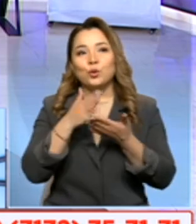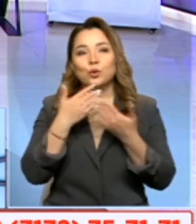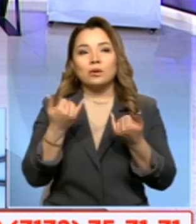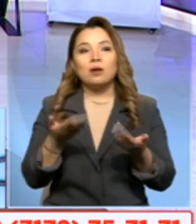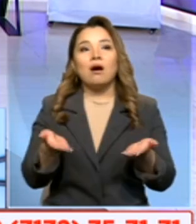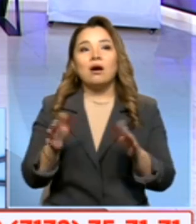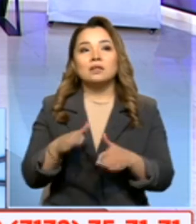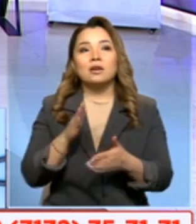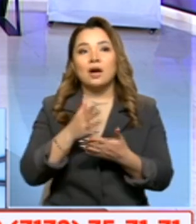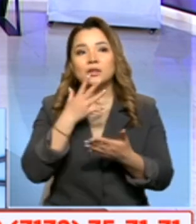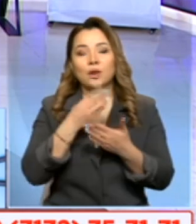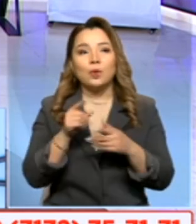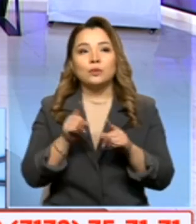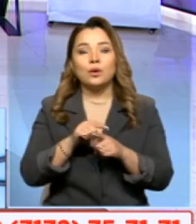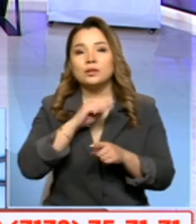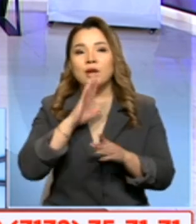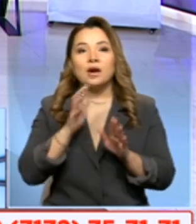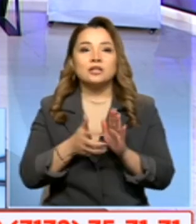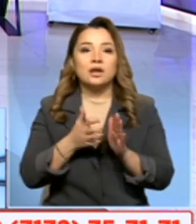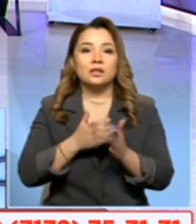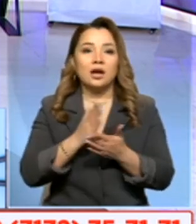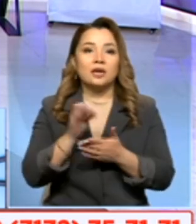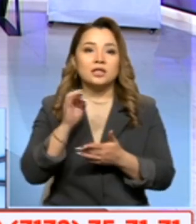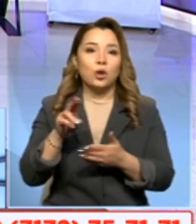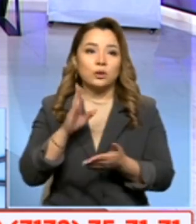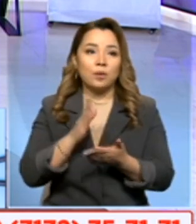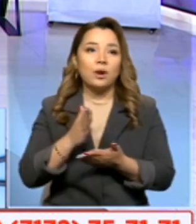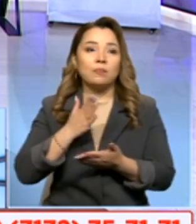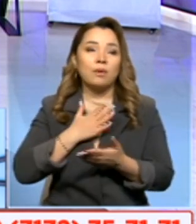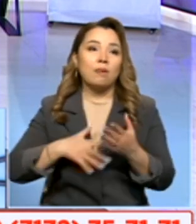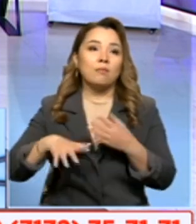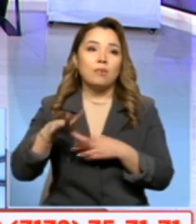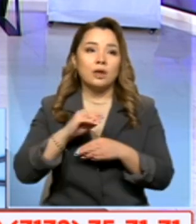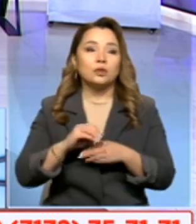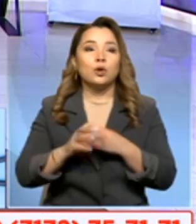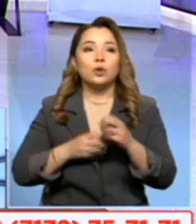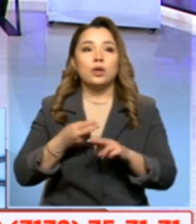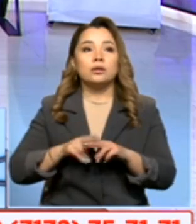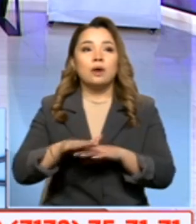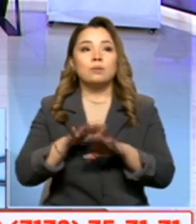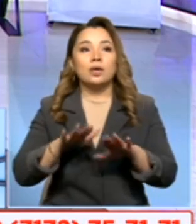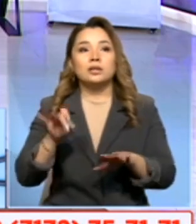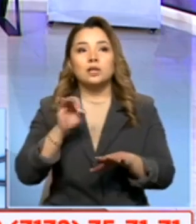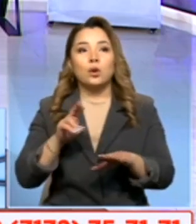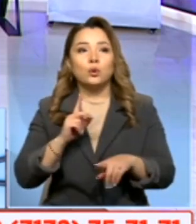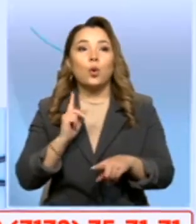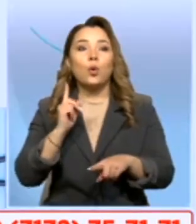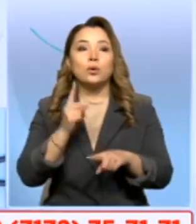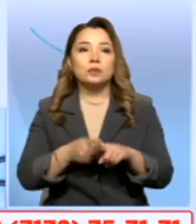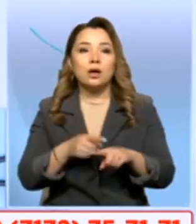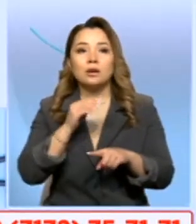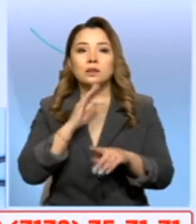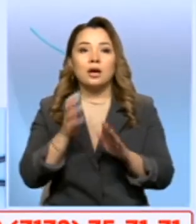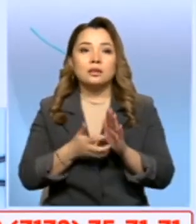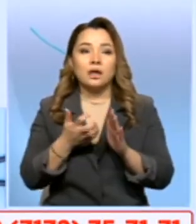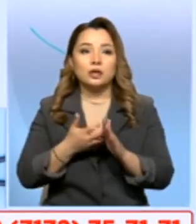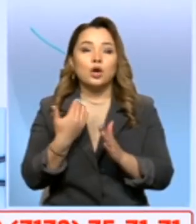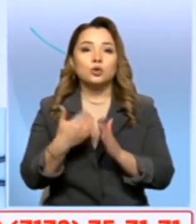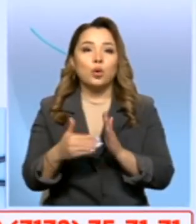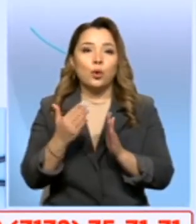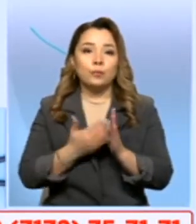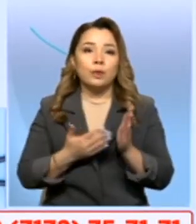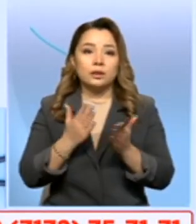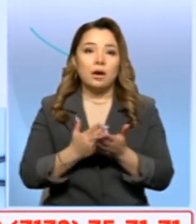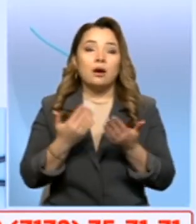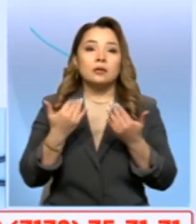қалған жерде бізде йод тапшылығы бар. Сол үшін байқасаңыздар, біздің барлық көп дүниенің бәріне йод қосып, тапшылықты жоюға тырысады.